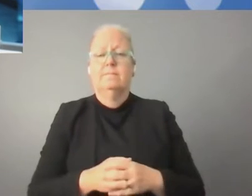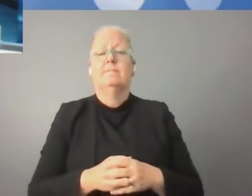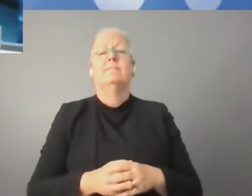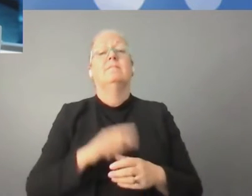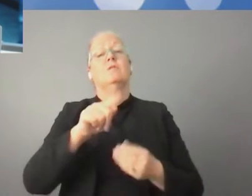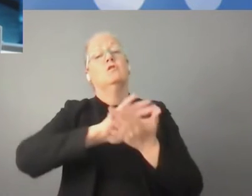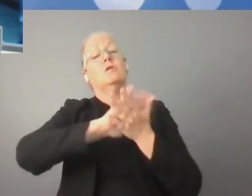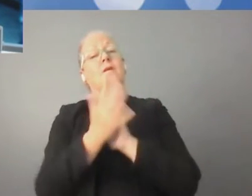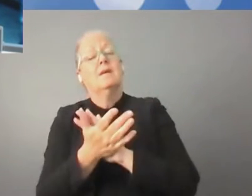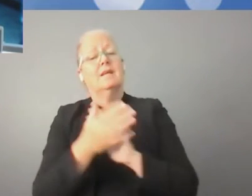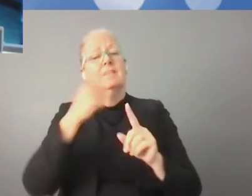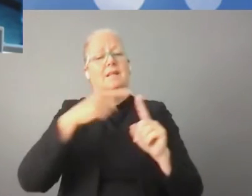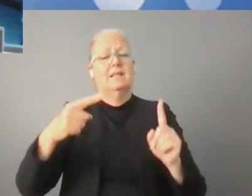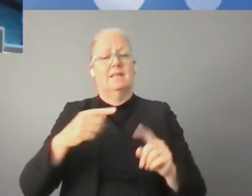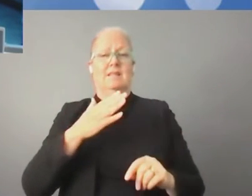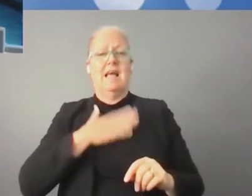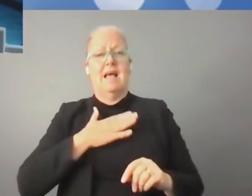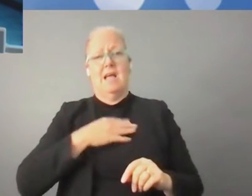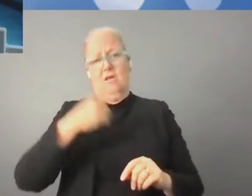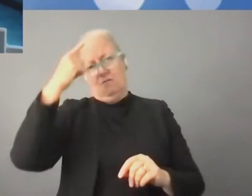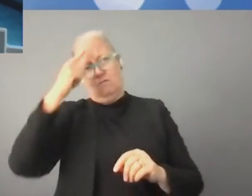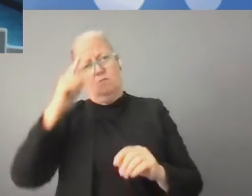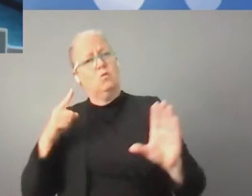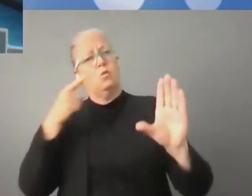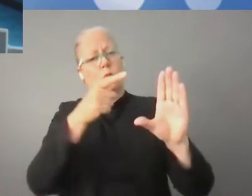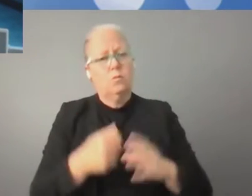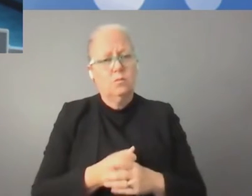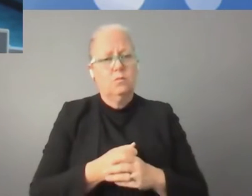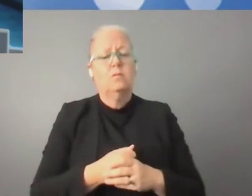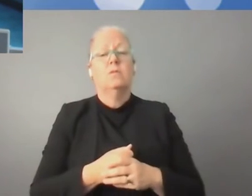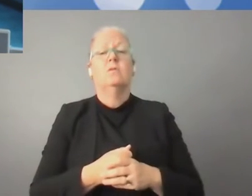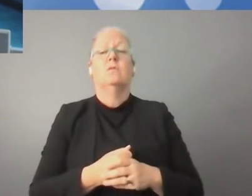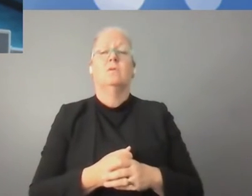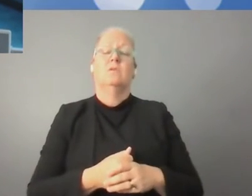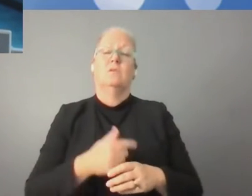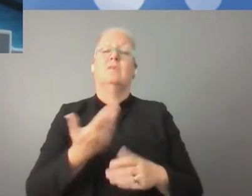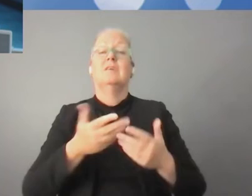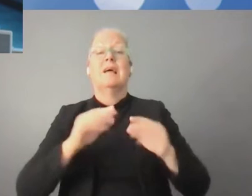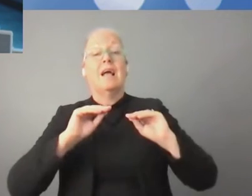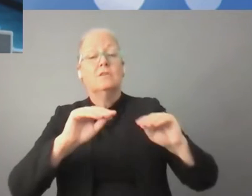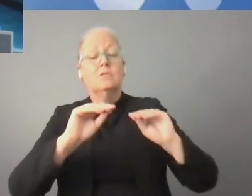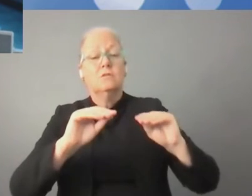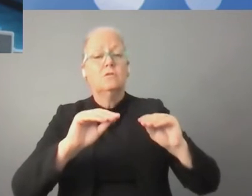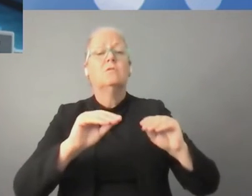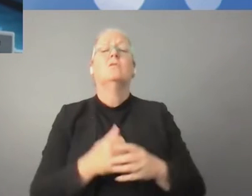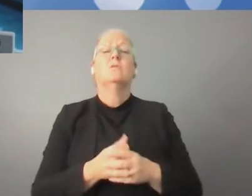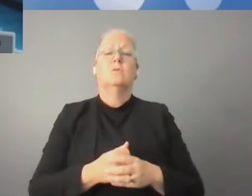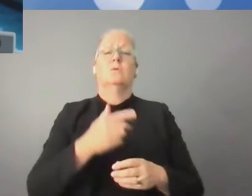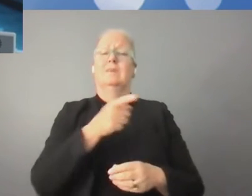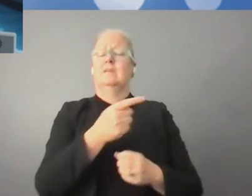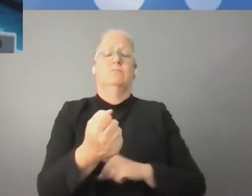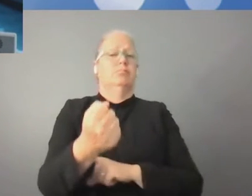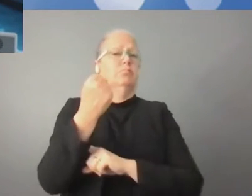развивается особенно бурно. Цифровые перемены — это для нас всех общая цель. Также образование